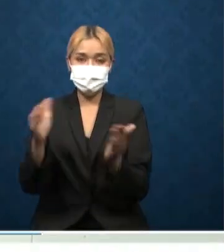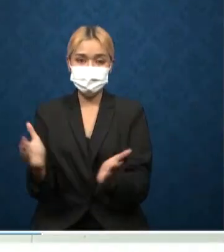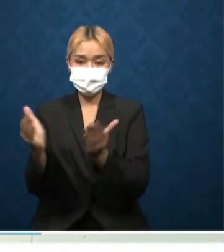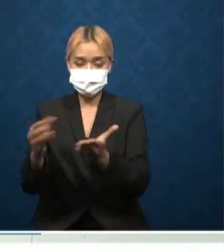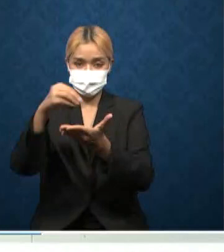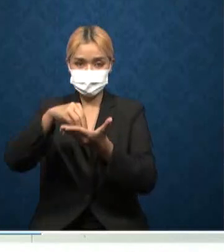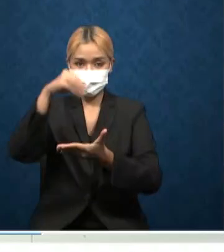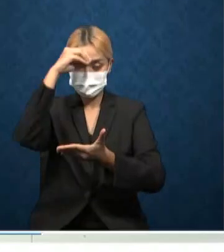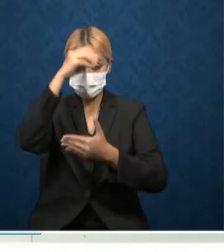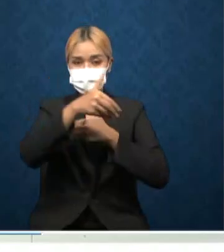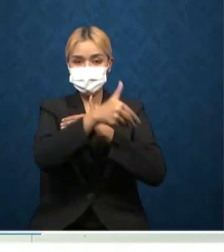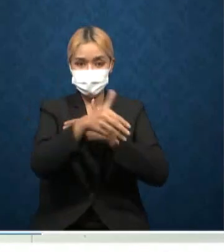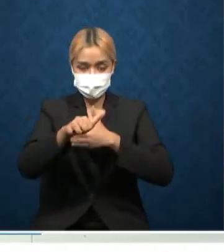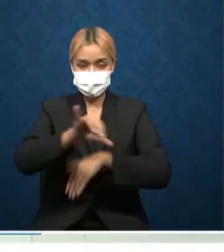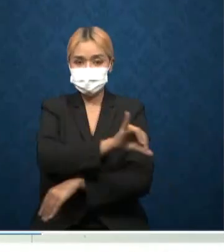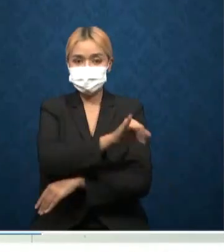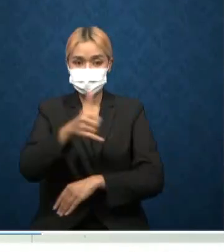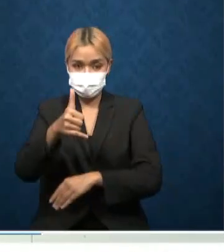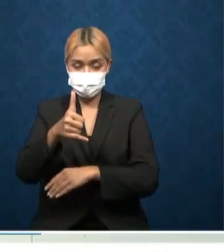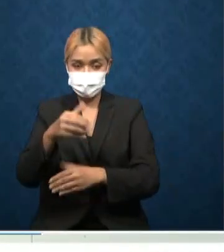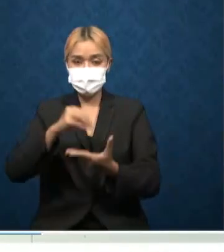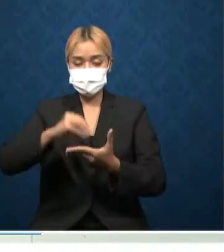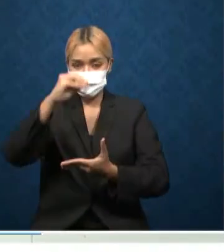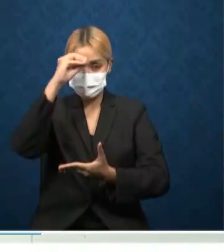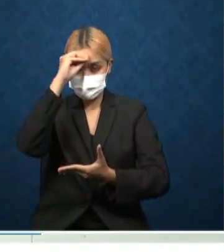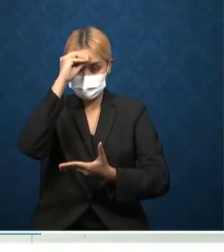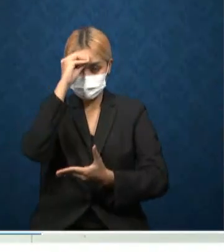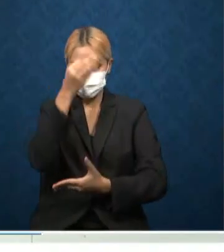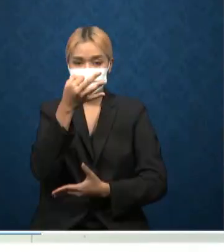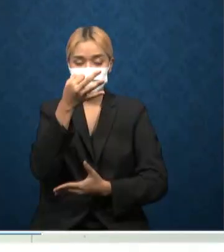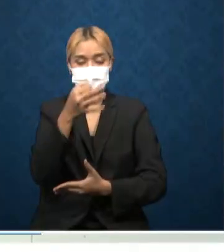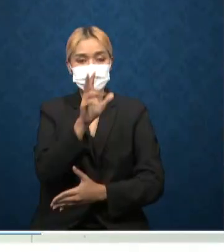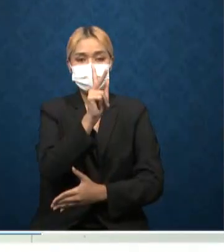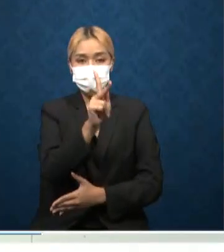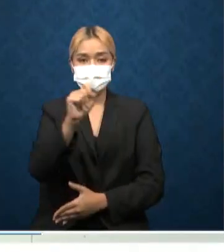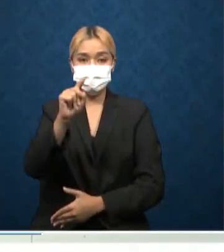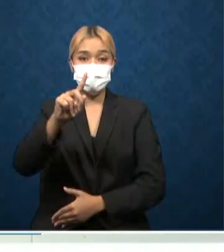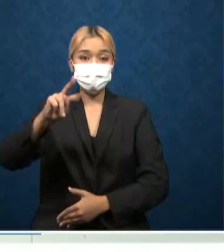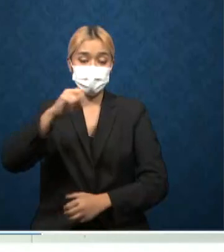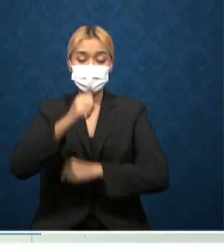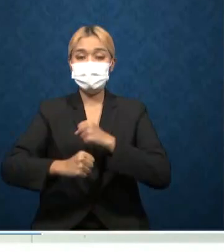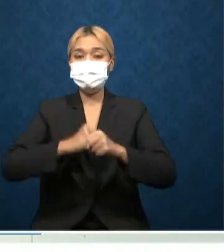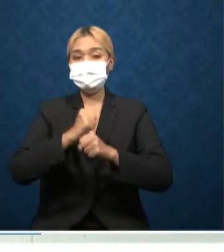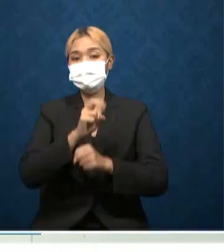นอกระบบและการศึกษาตามอัธยาศัยหรือกศนซึ่งในปีงบประมาณพ.ศ